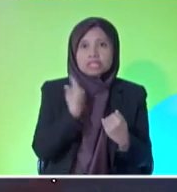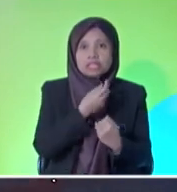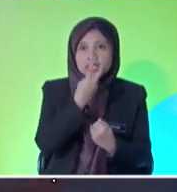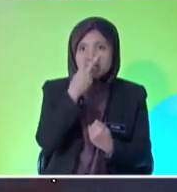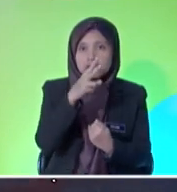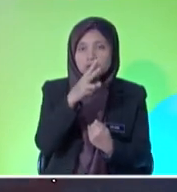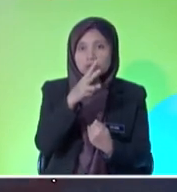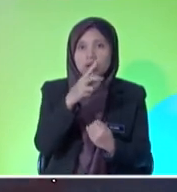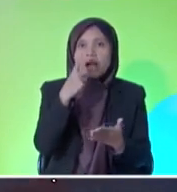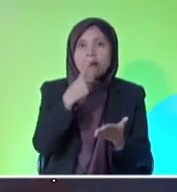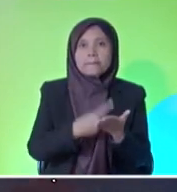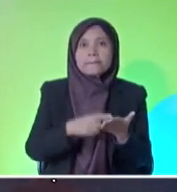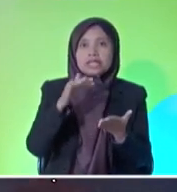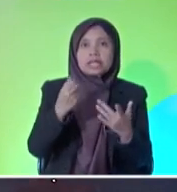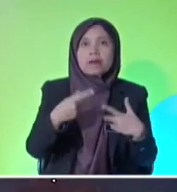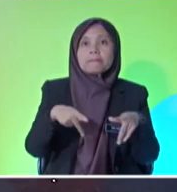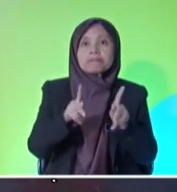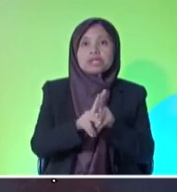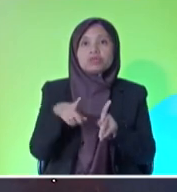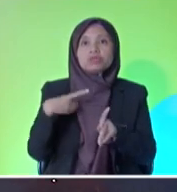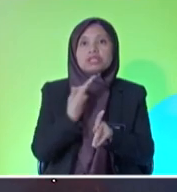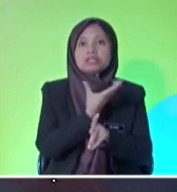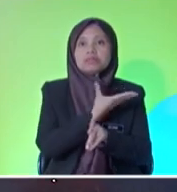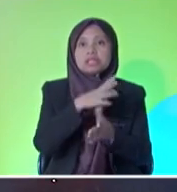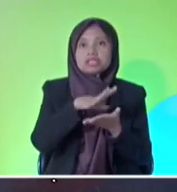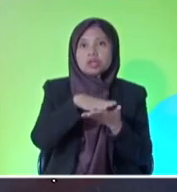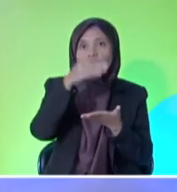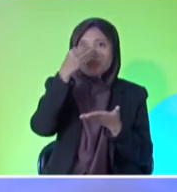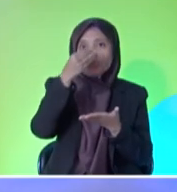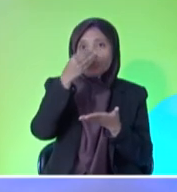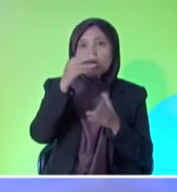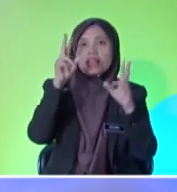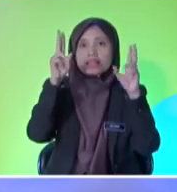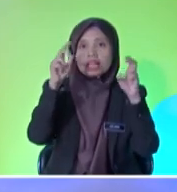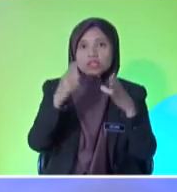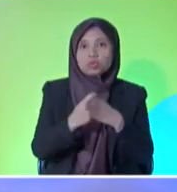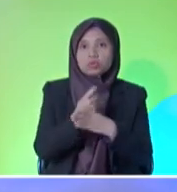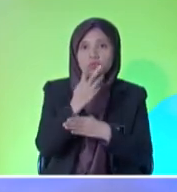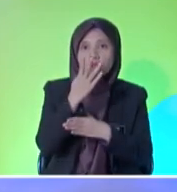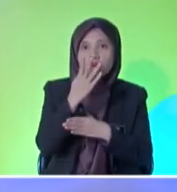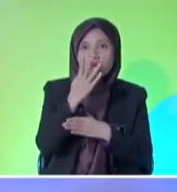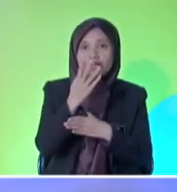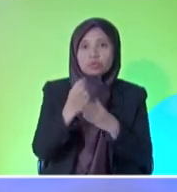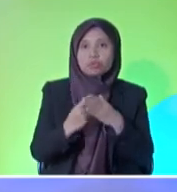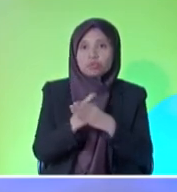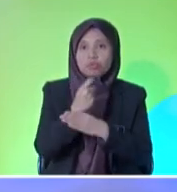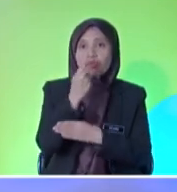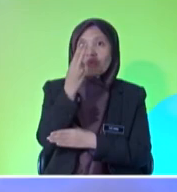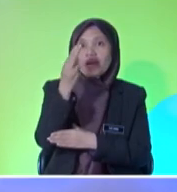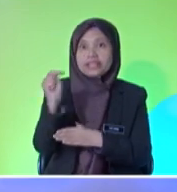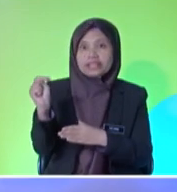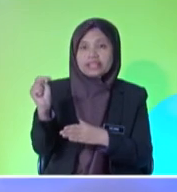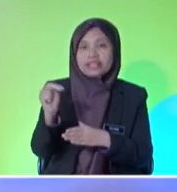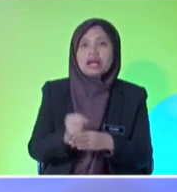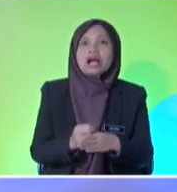yang apa yang kita perlu belajar dalam topik tumbuhan Oke pertama ke pulau asas biji Beni bercambah kalian